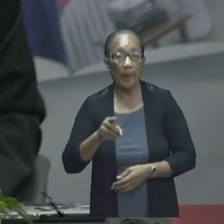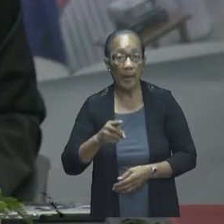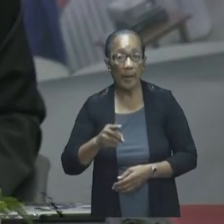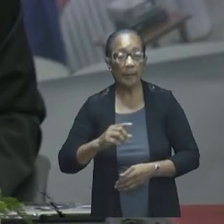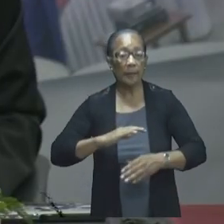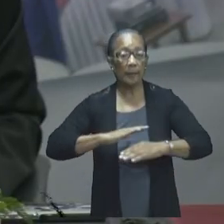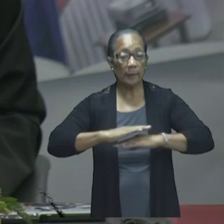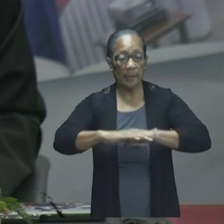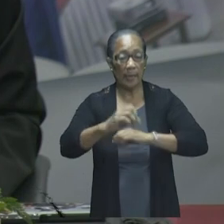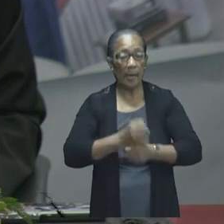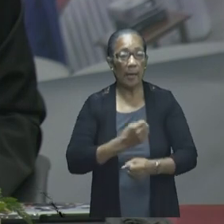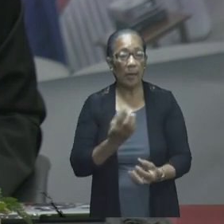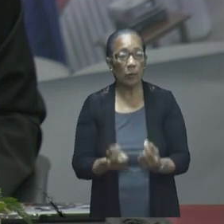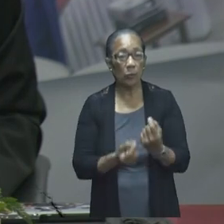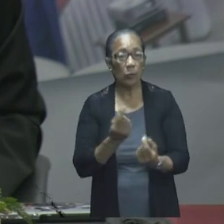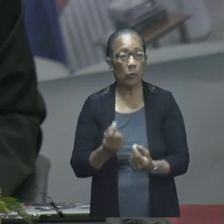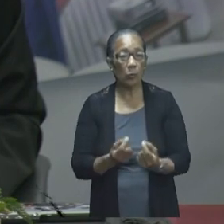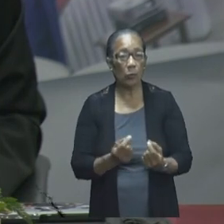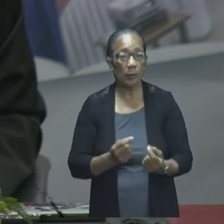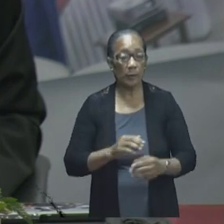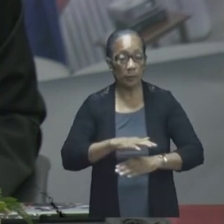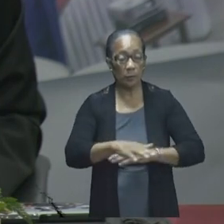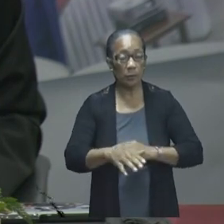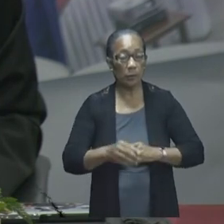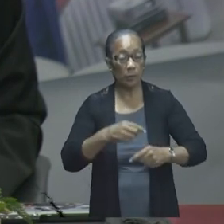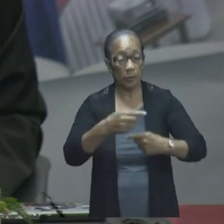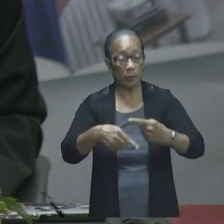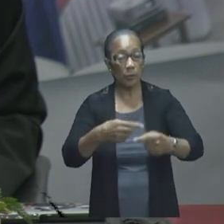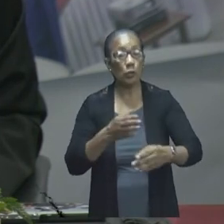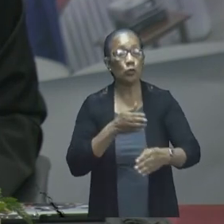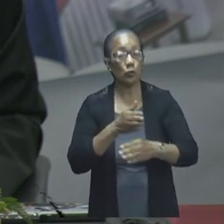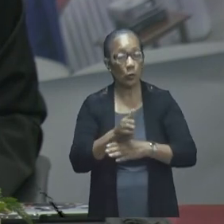is wel doorgegaan journaal we ook daarin geparticipeerd